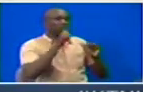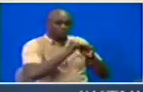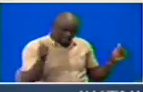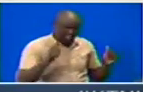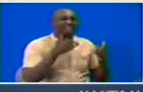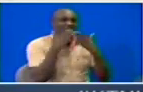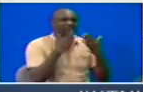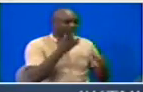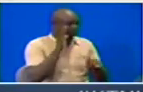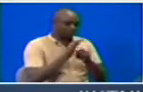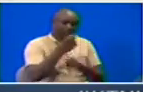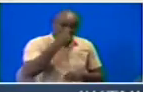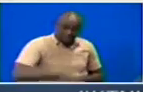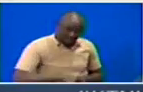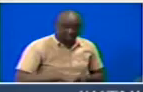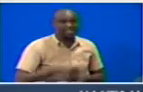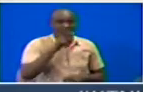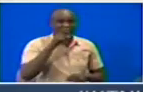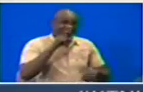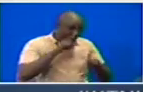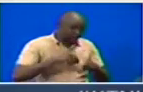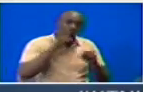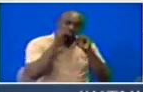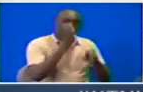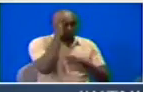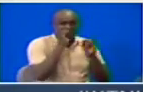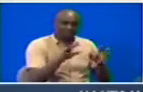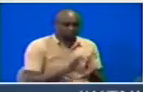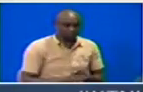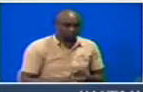kufika. Thank you. Na tutatafuta muziki wako, tuendelea kubarikiwa. Asante. Sawa sawa.